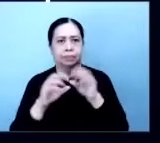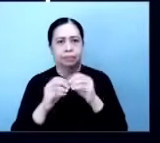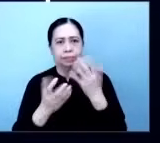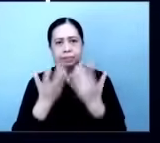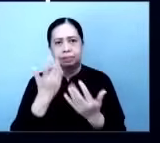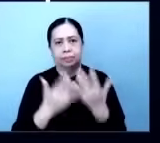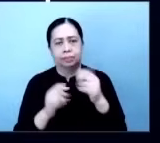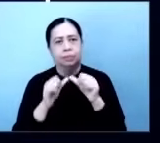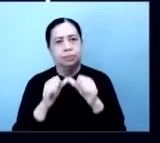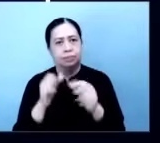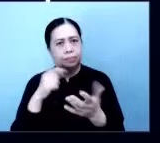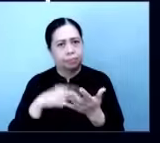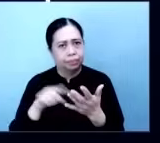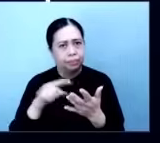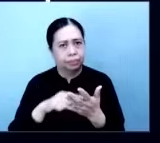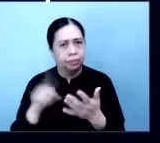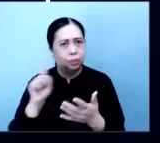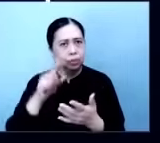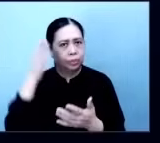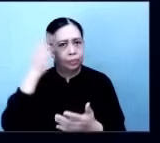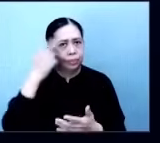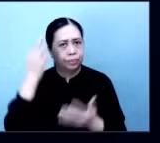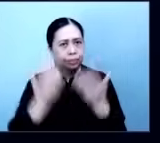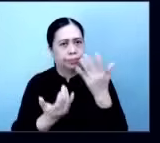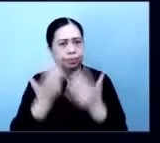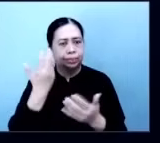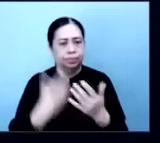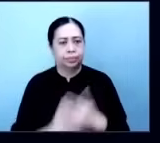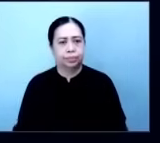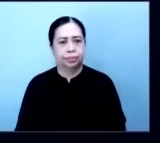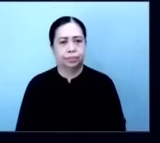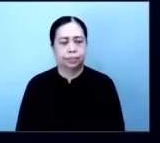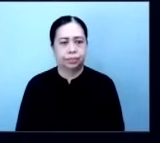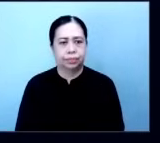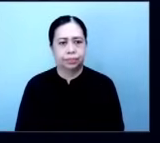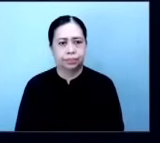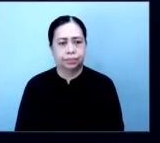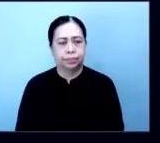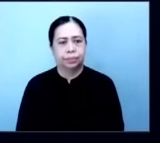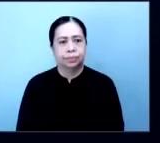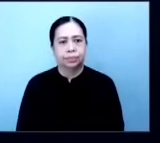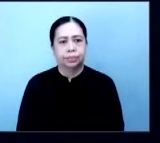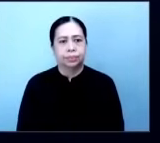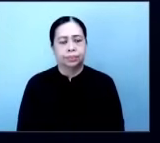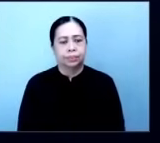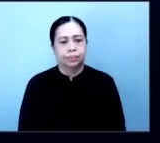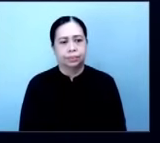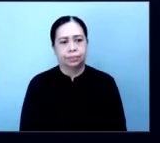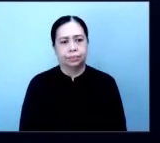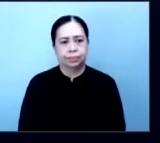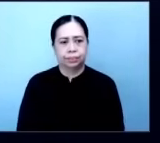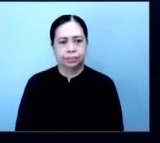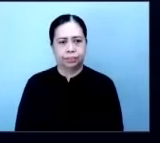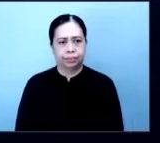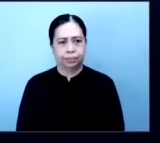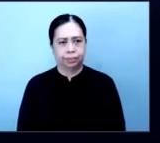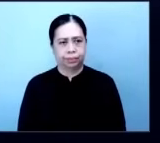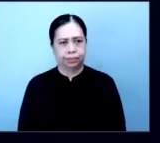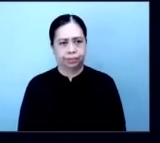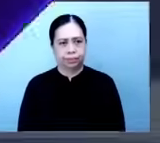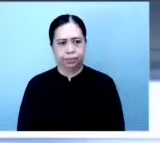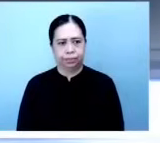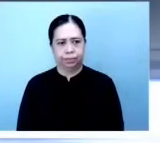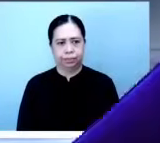pang iniimbestigahan ang sanhi ng sunog. Nagbabalita mula sa Frontline, Marian Enriquez, News